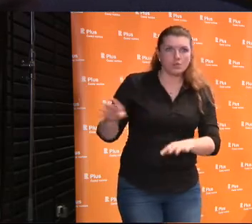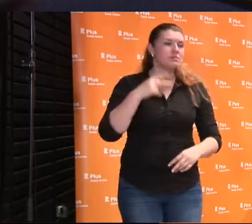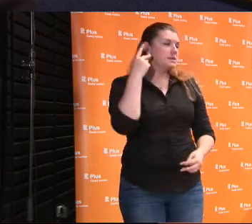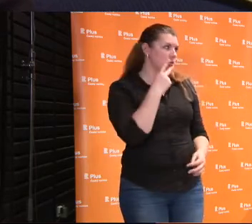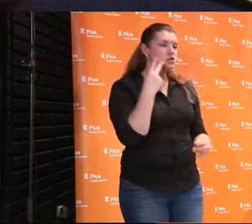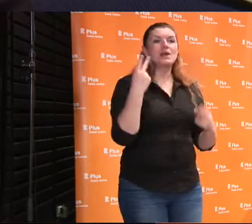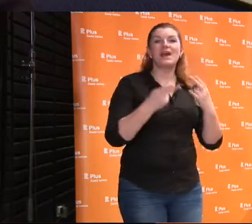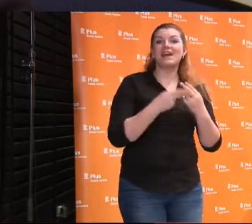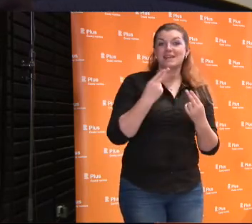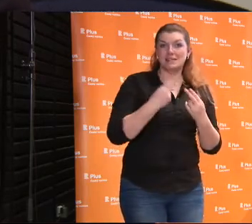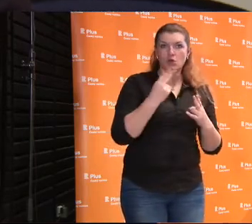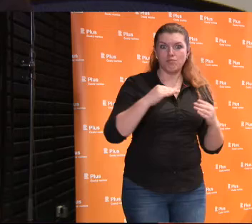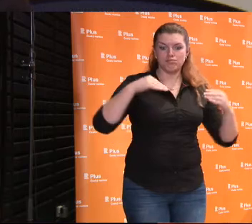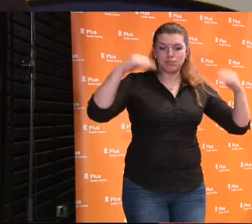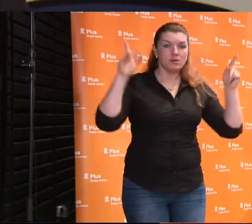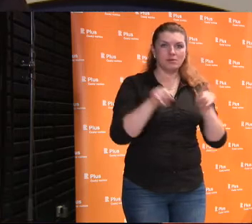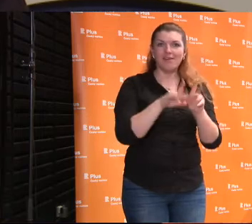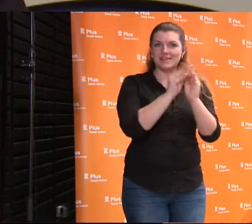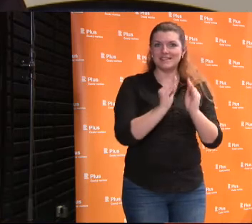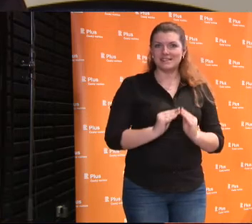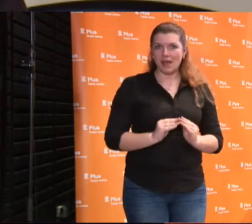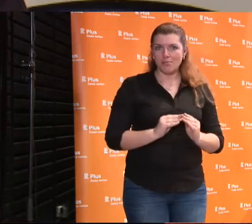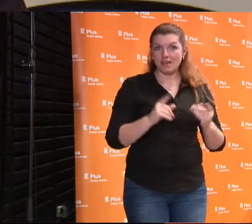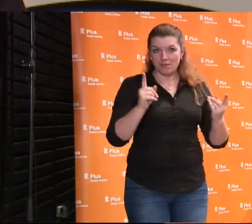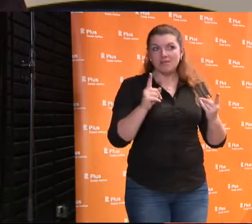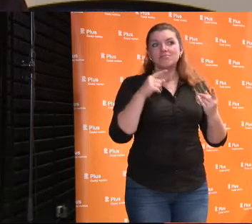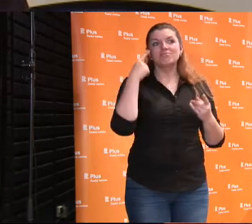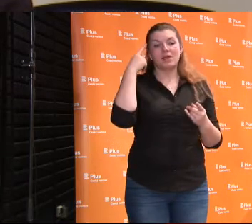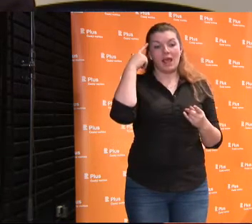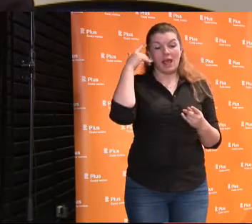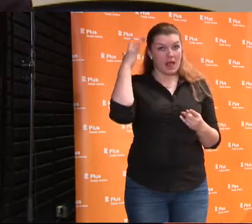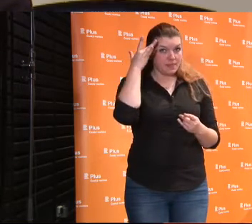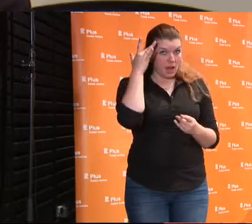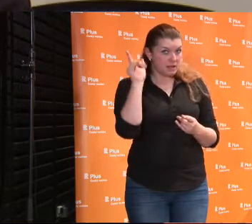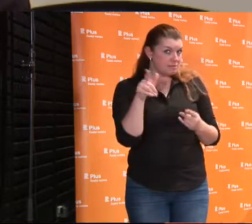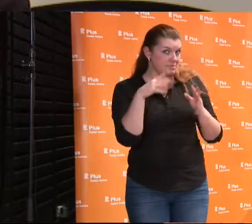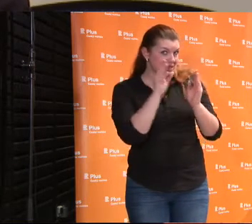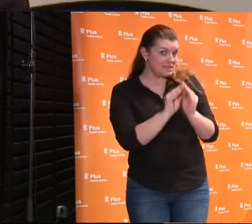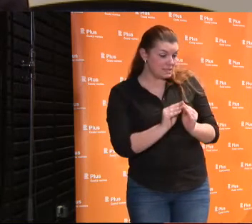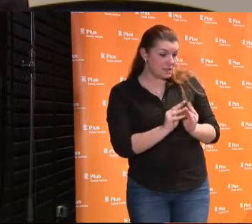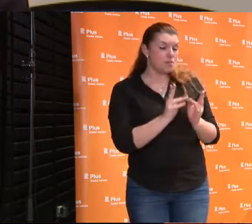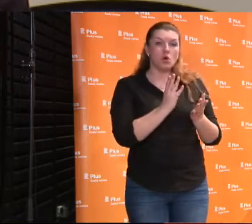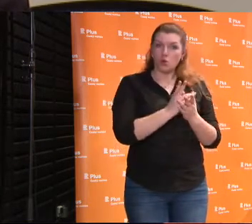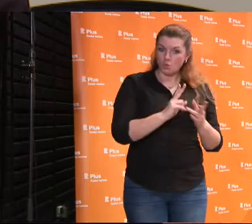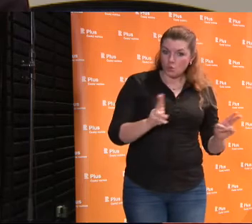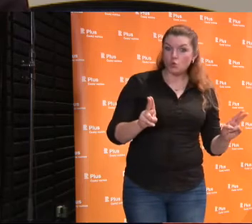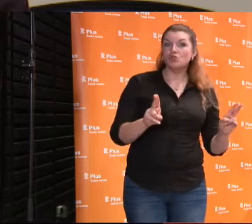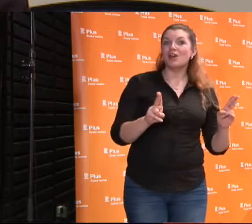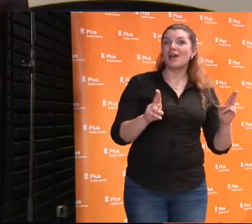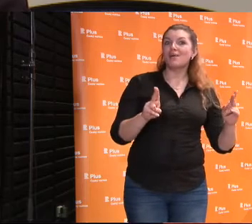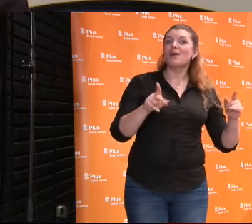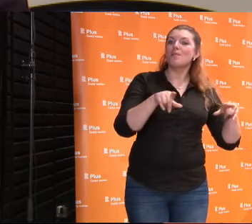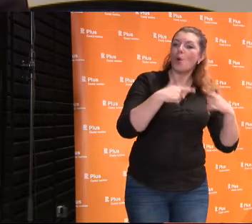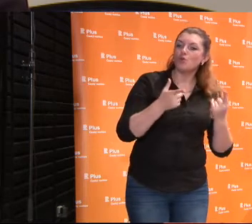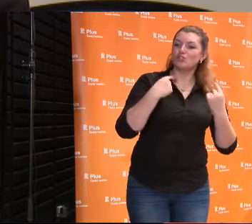roste a i ty systémy, ale inteligentní, mohou být vlastně nasazeny na snižování